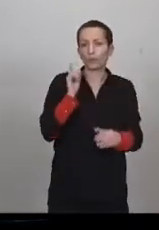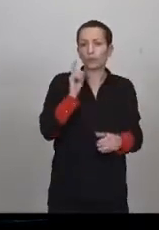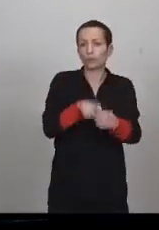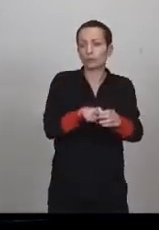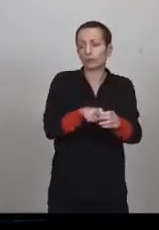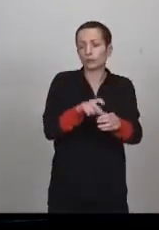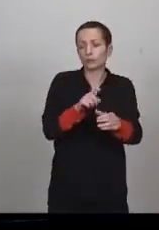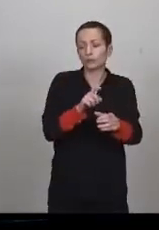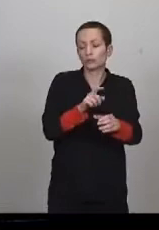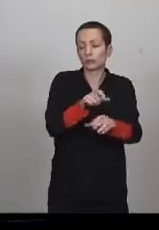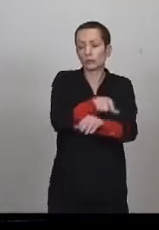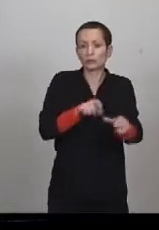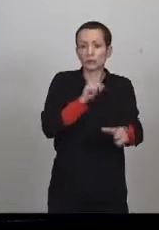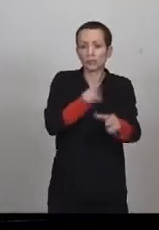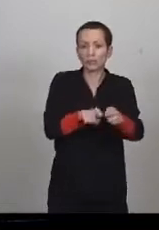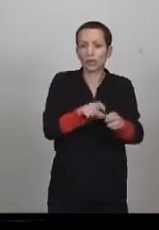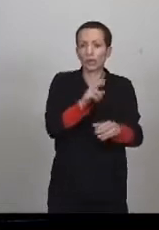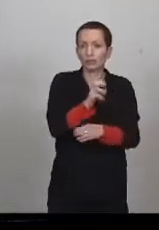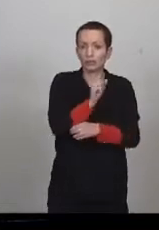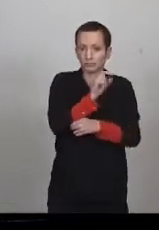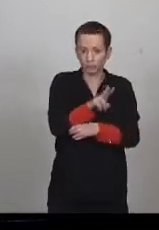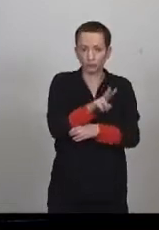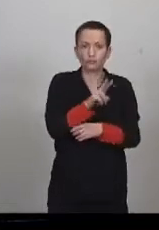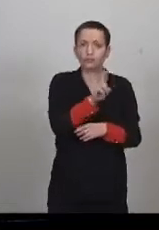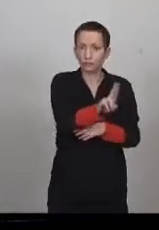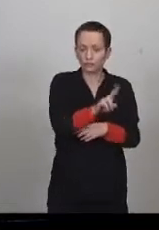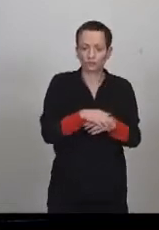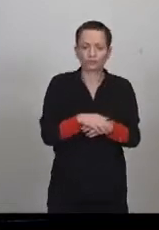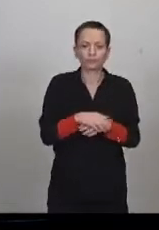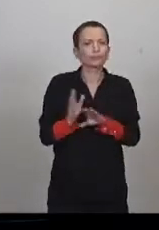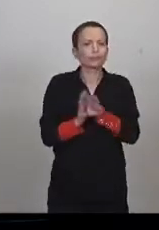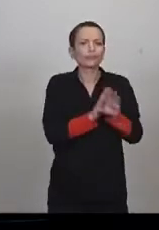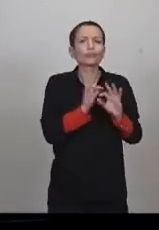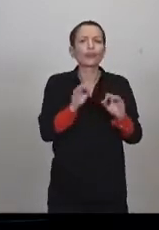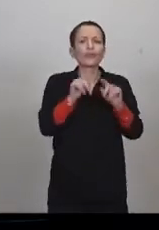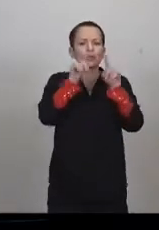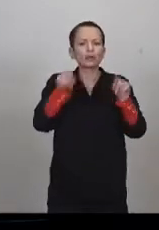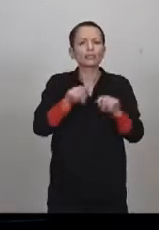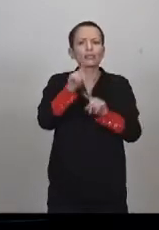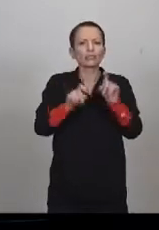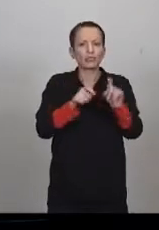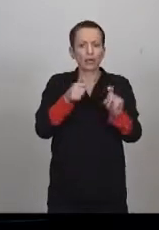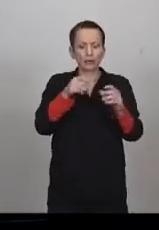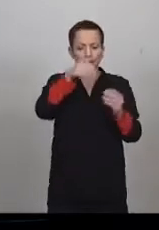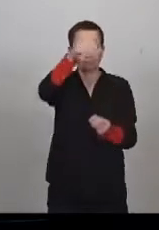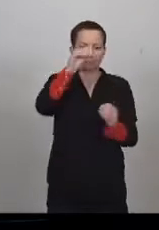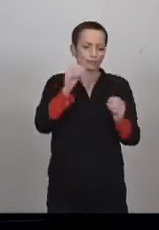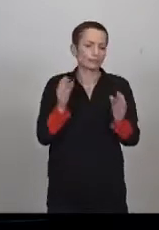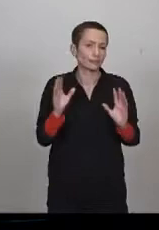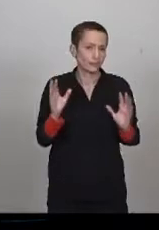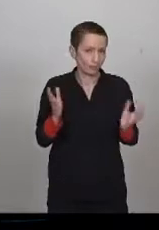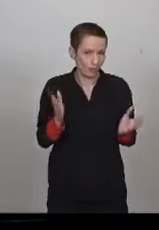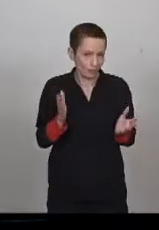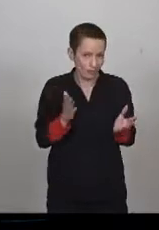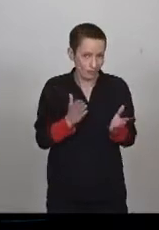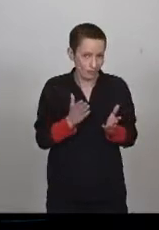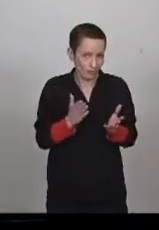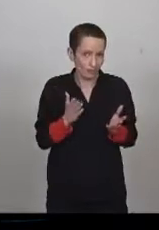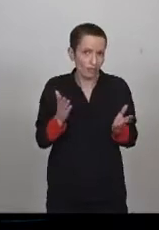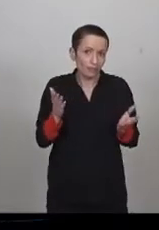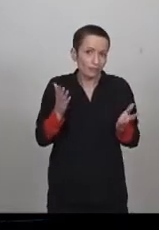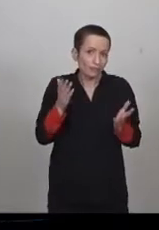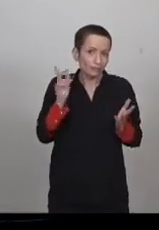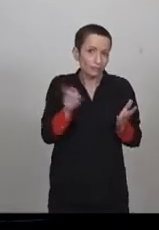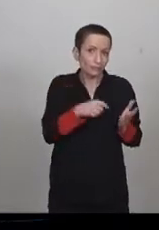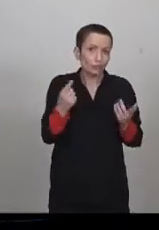CIVU. Sur le questionnaire lui-même, maintenant, j'ai envie de dire comment sérieusement être défavorable à plus de